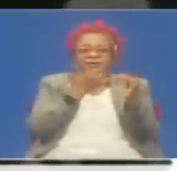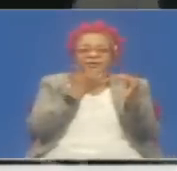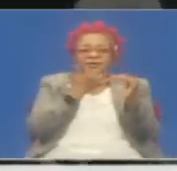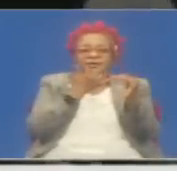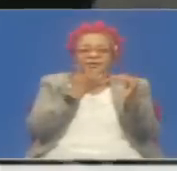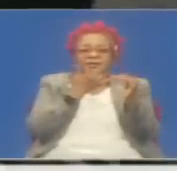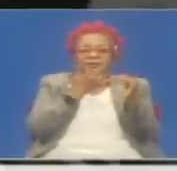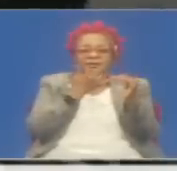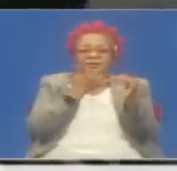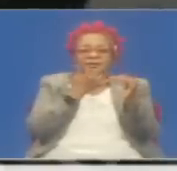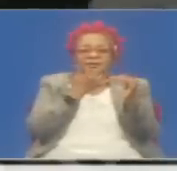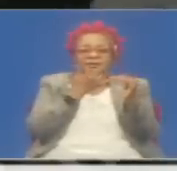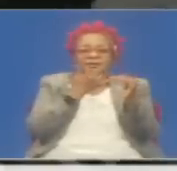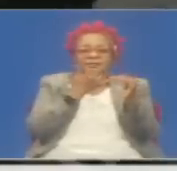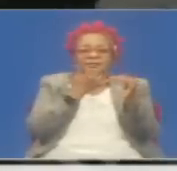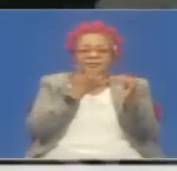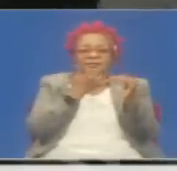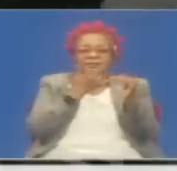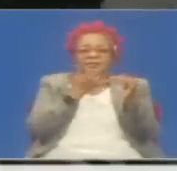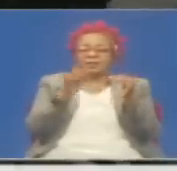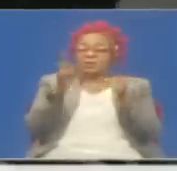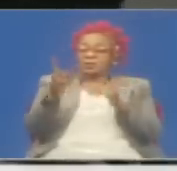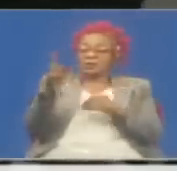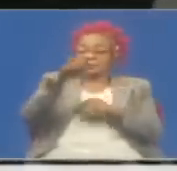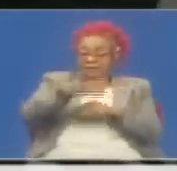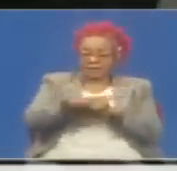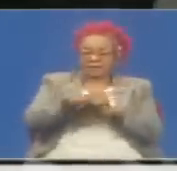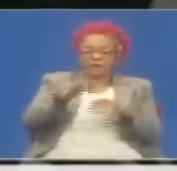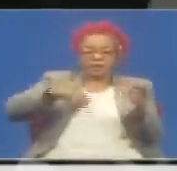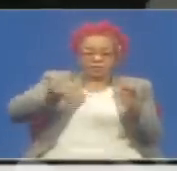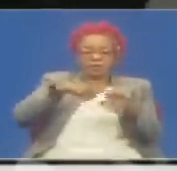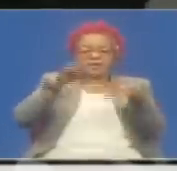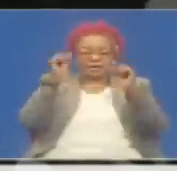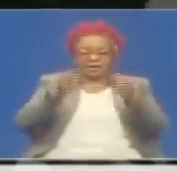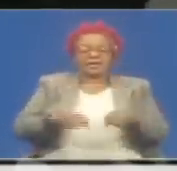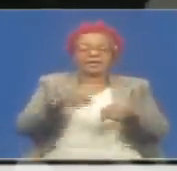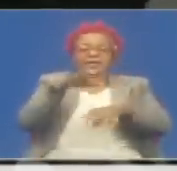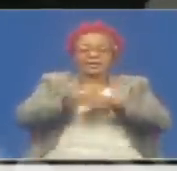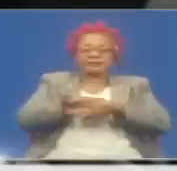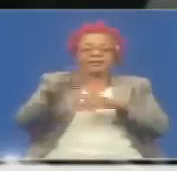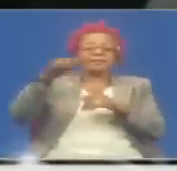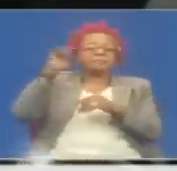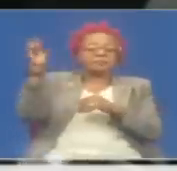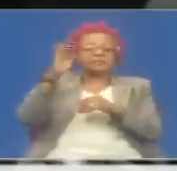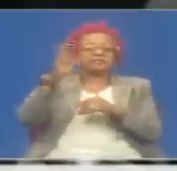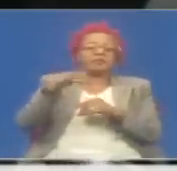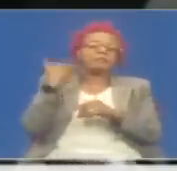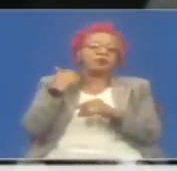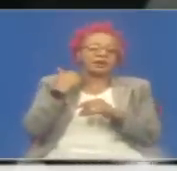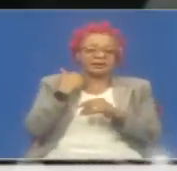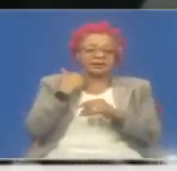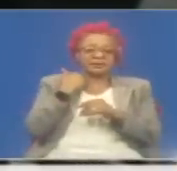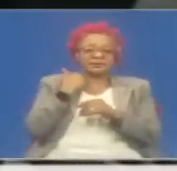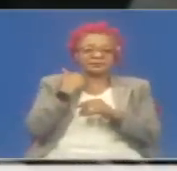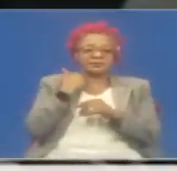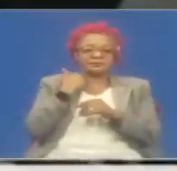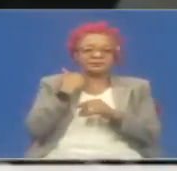tuweze na sisi kumpata Rais wa Jamhuri ya Kenya kutoka huku kwetu Murang'a.